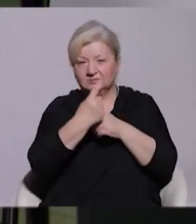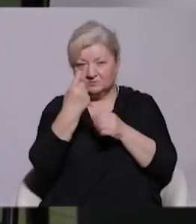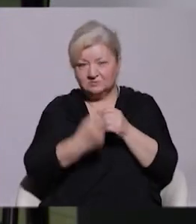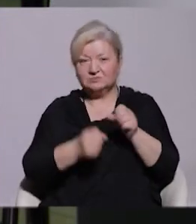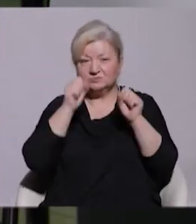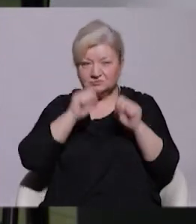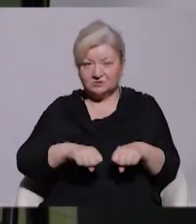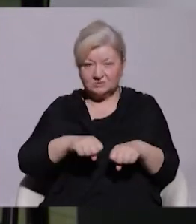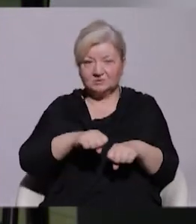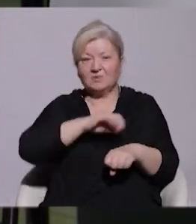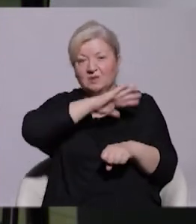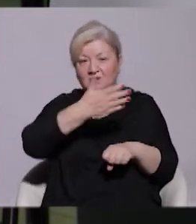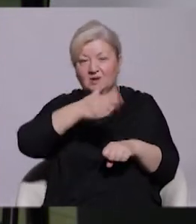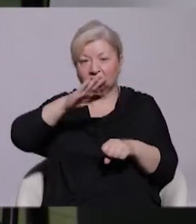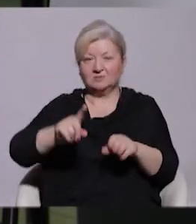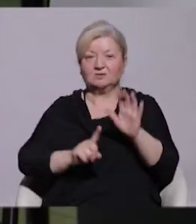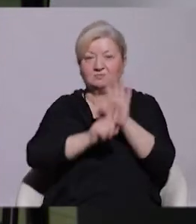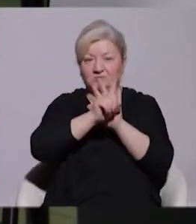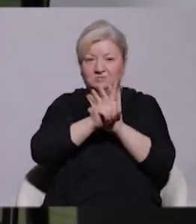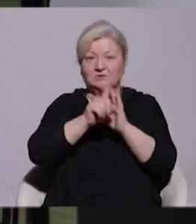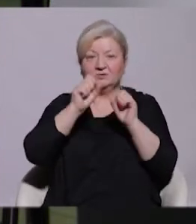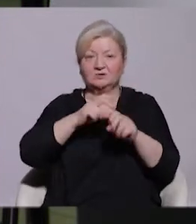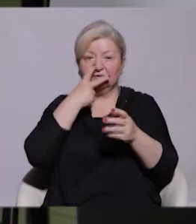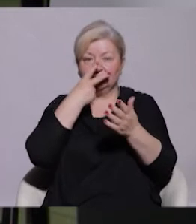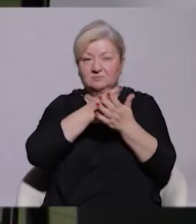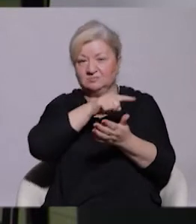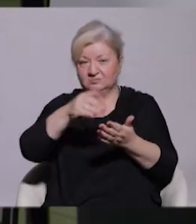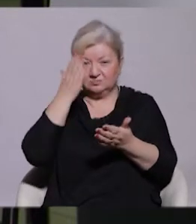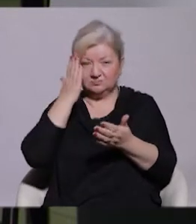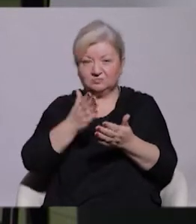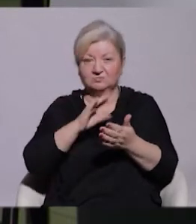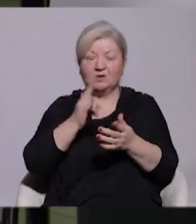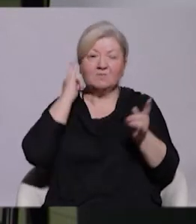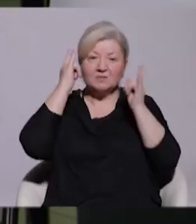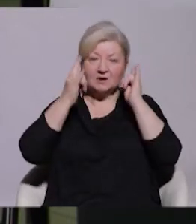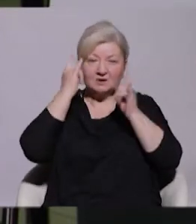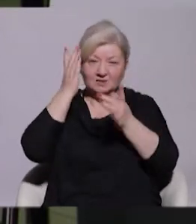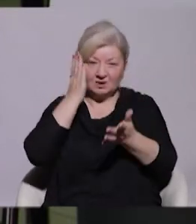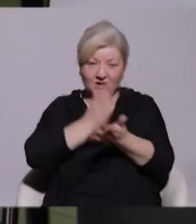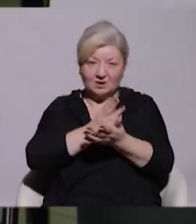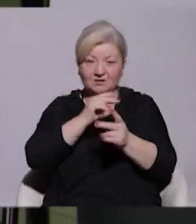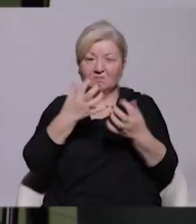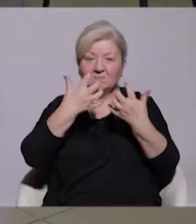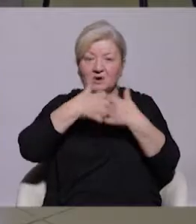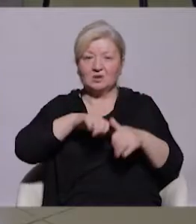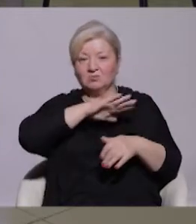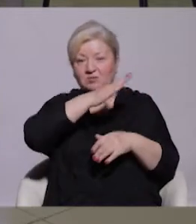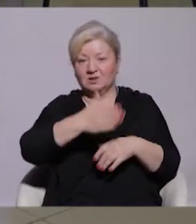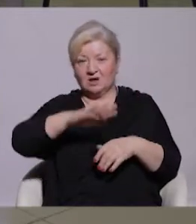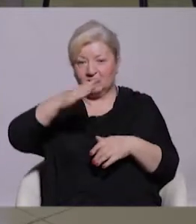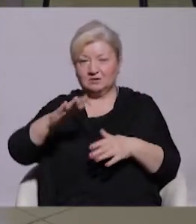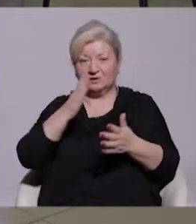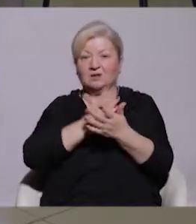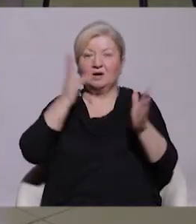შესაძლებელია ტალღის წარმოქმნა, რასაც ცოტახანში ვნახავთ. ასევე ბგერა წარმოადგენს მექანიკურ ტალღას, სადაც უკვე აი ეს ჰაერის